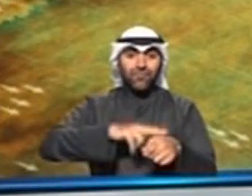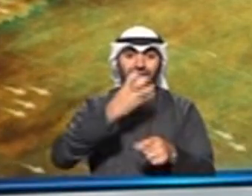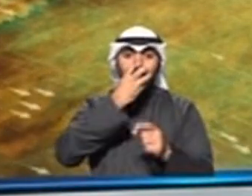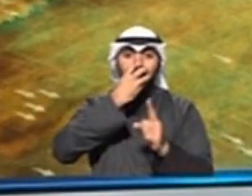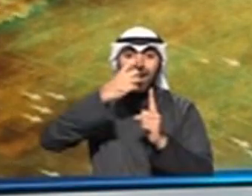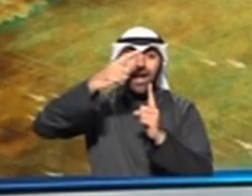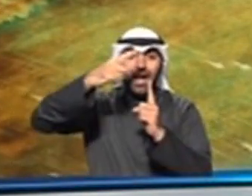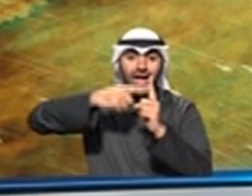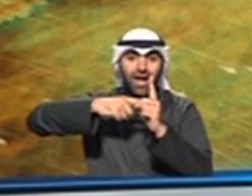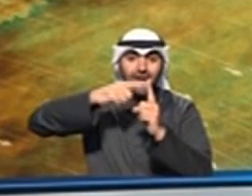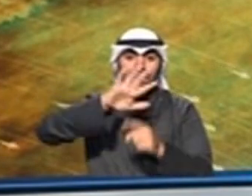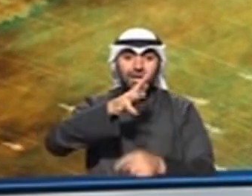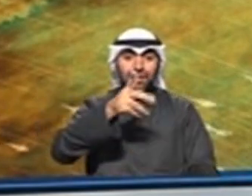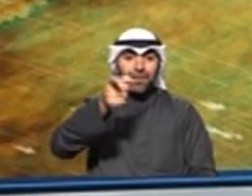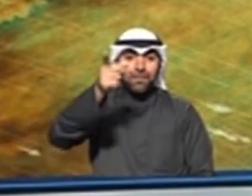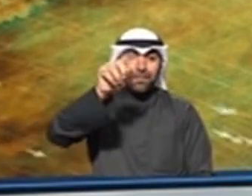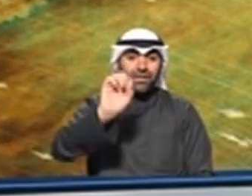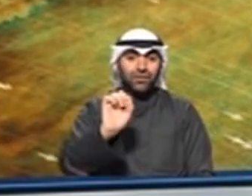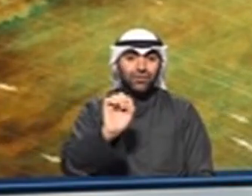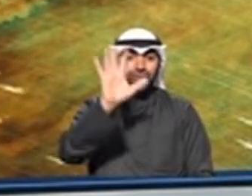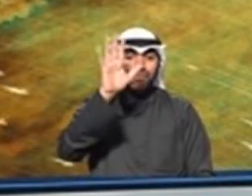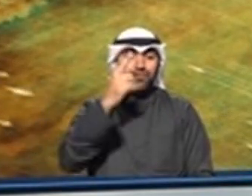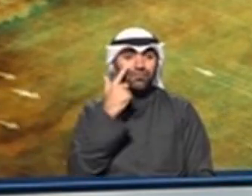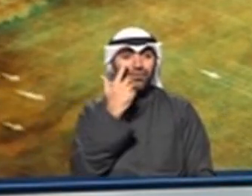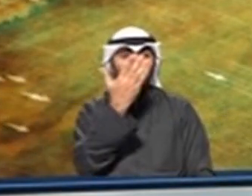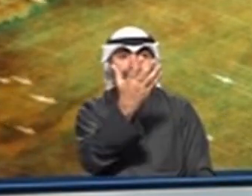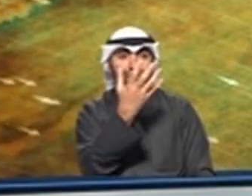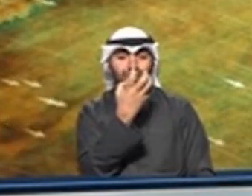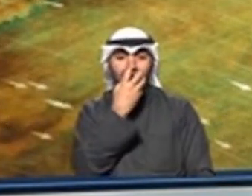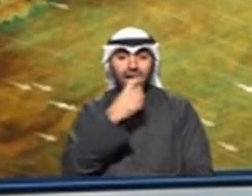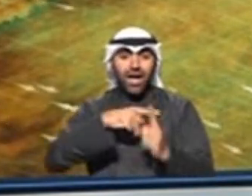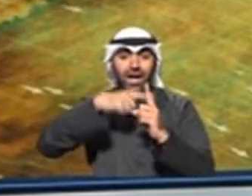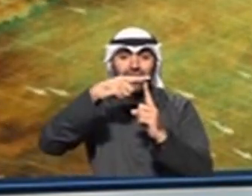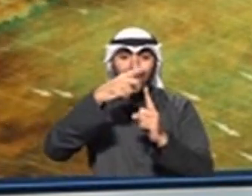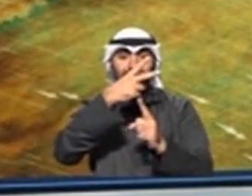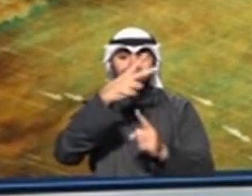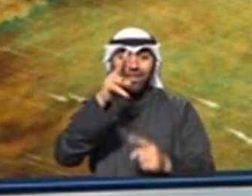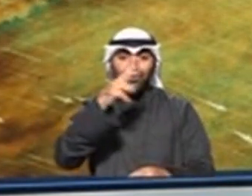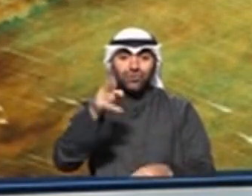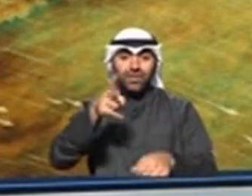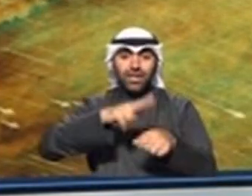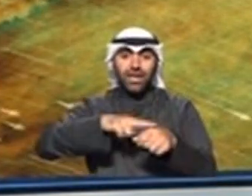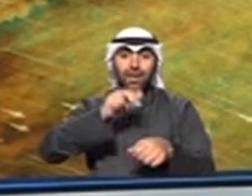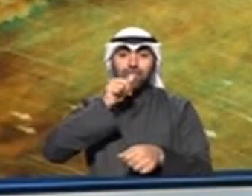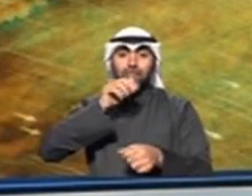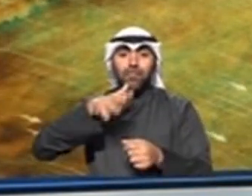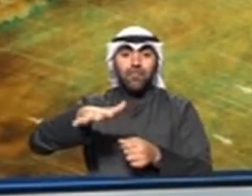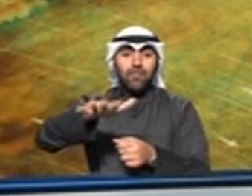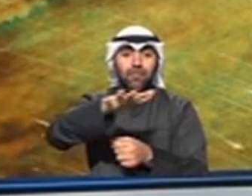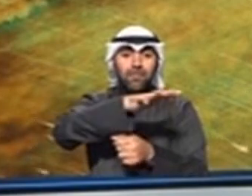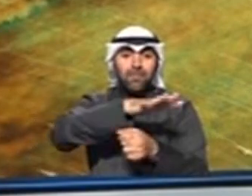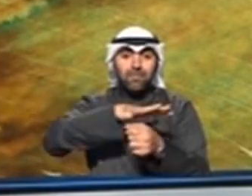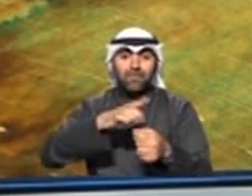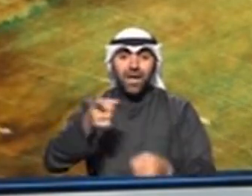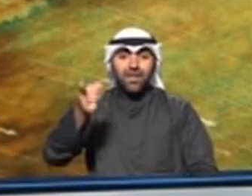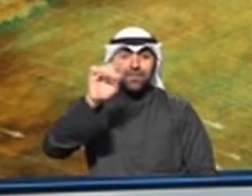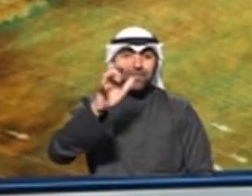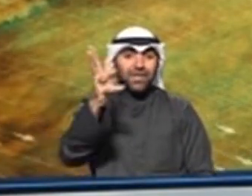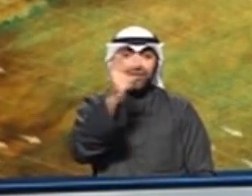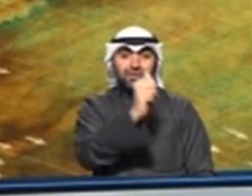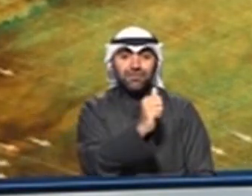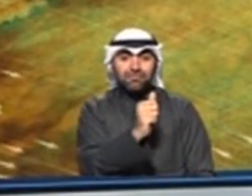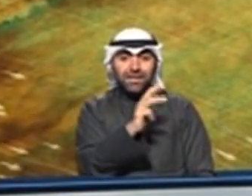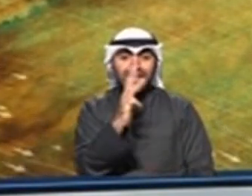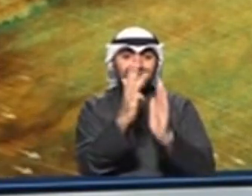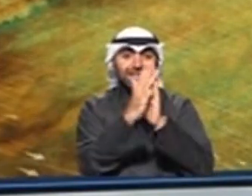العظمى المتوقعة في مساء الغد مدينة الكويت 22 درجة مئوية، بالنسبة لجزرنا الشمالية وأربا وبوبيان وفيلتشا متفاوتة ما